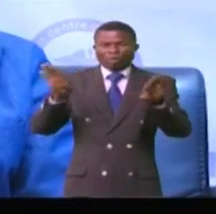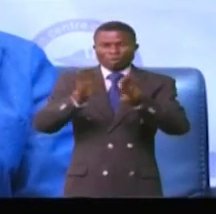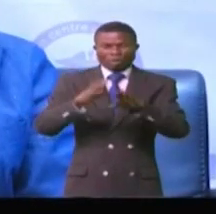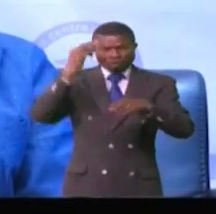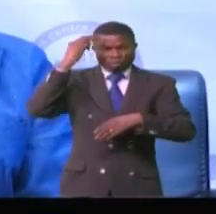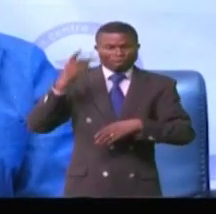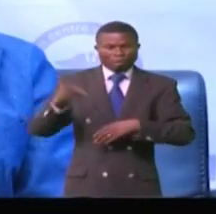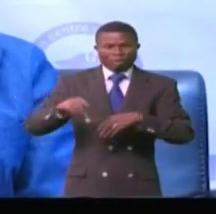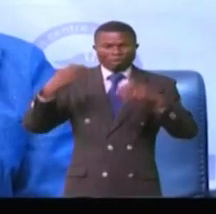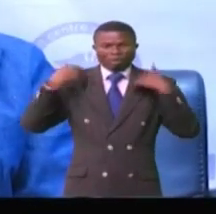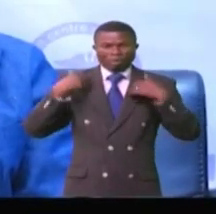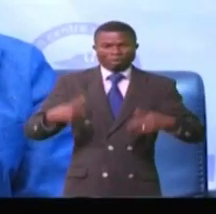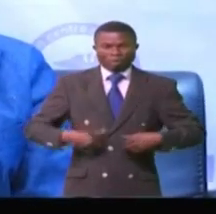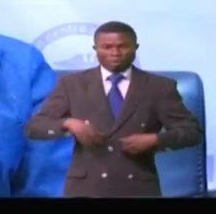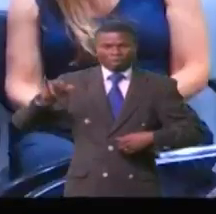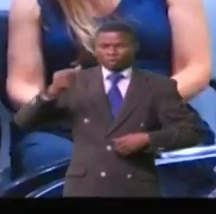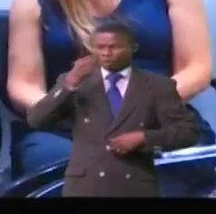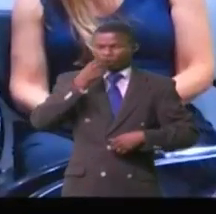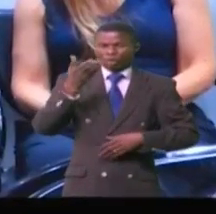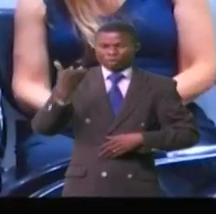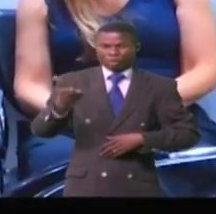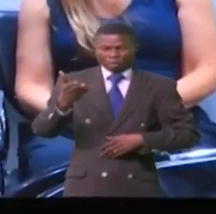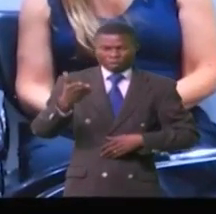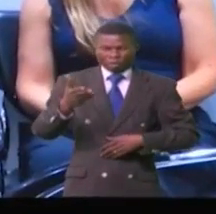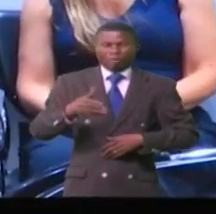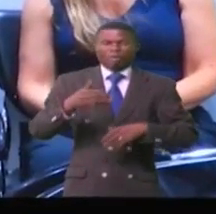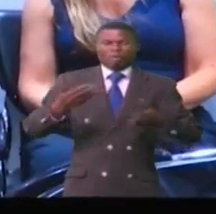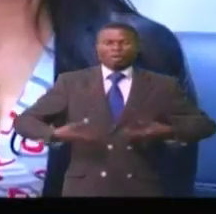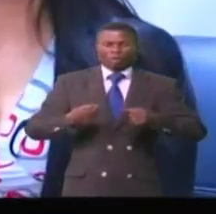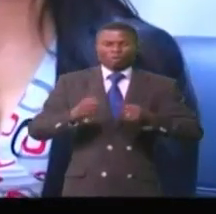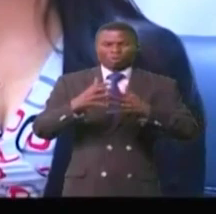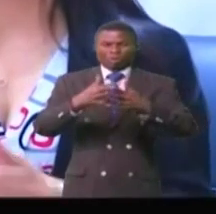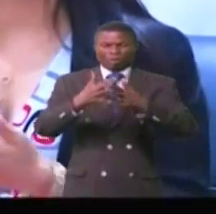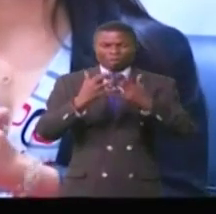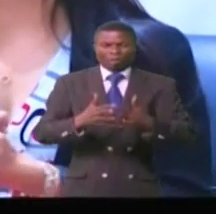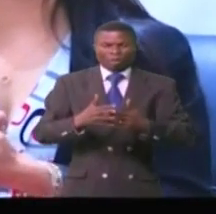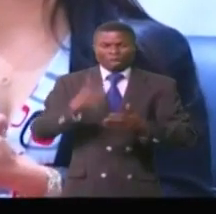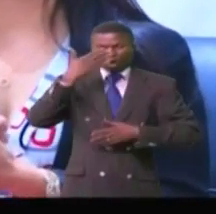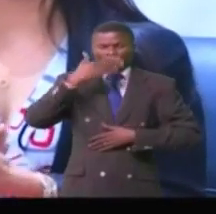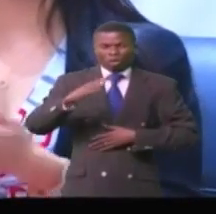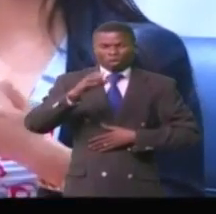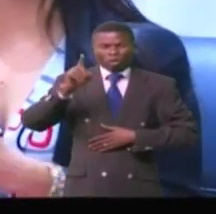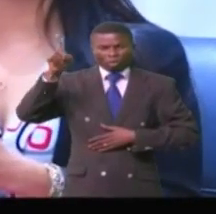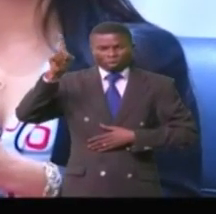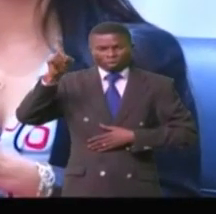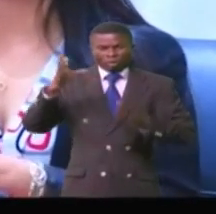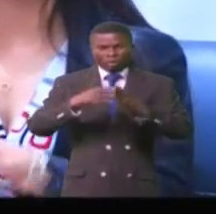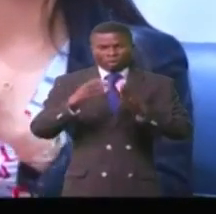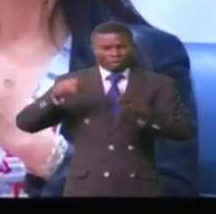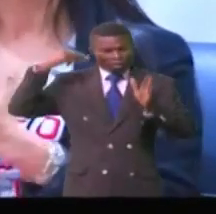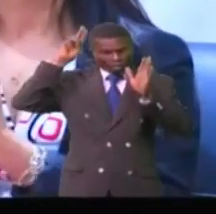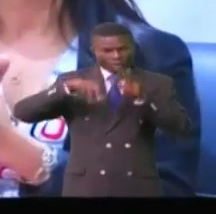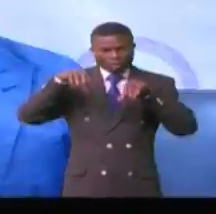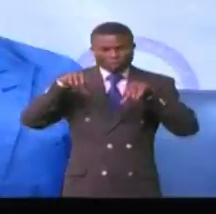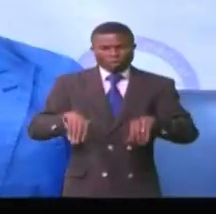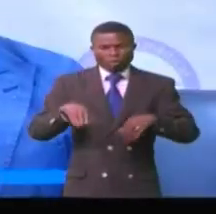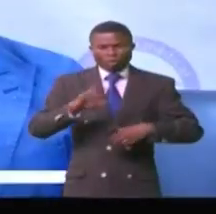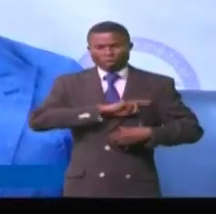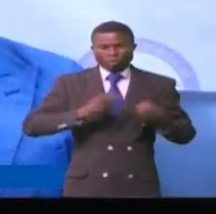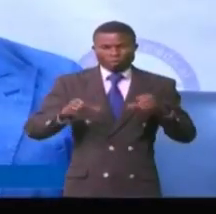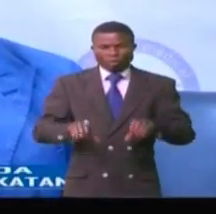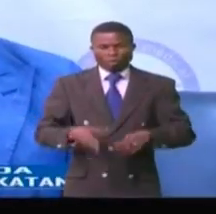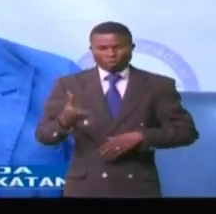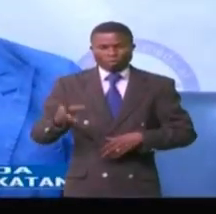ministre provincial de la Santé, Joseph Sambi Boulanda, qui a salué le partenariat du centre médical Diamant avec le gouvernement de la République.